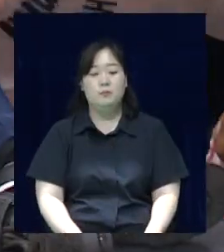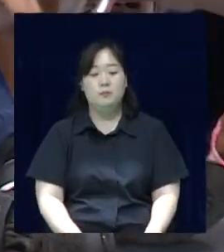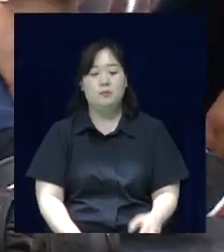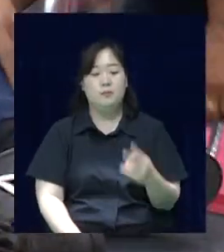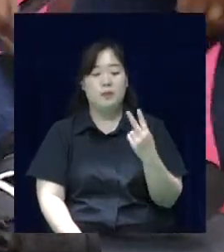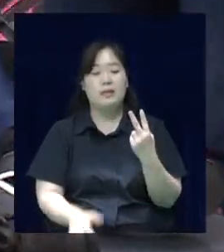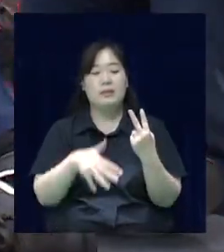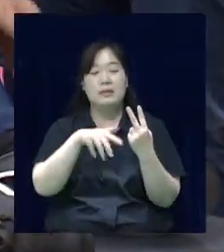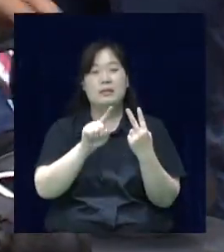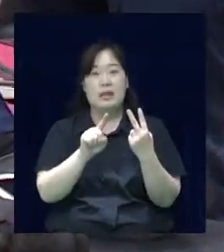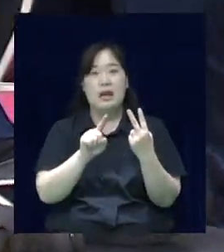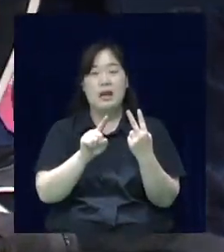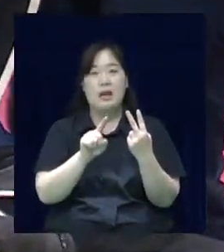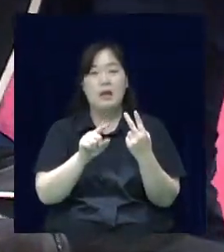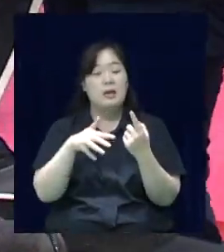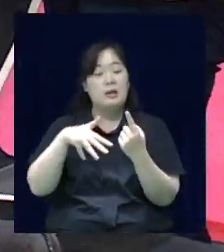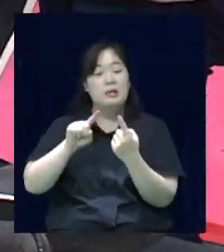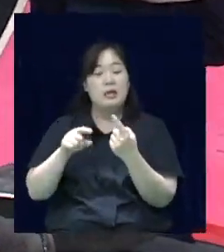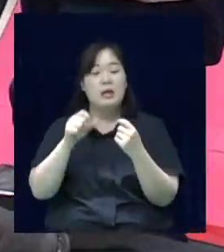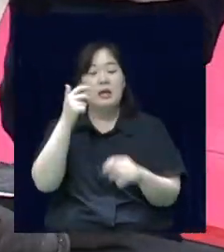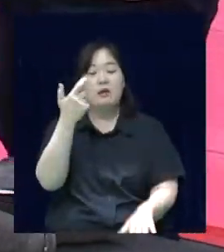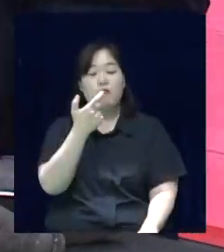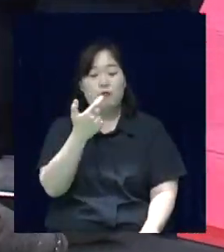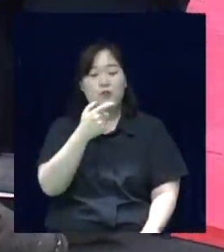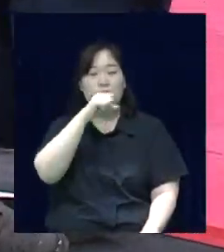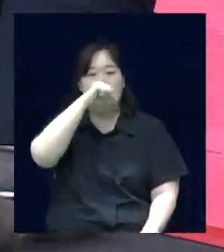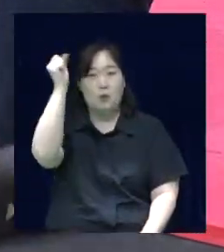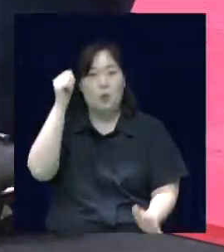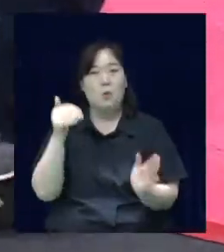2차 시도. 1차 시도는 60kg 성공을 했었고요. 예.